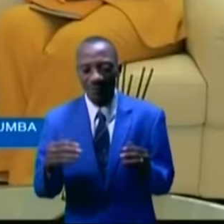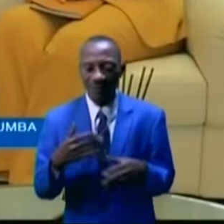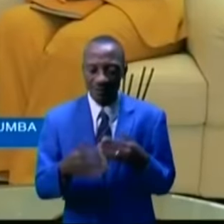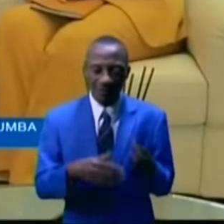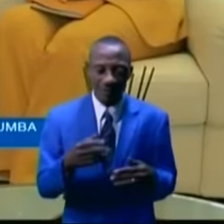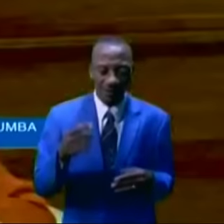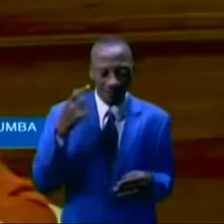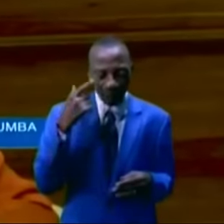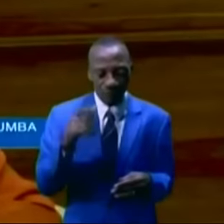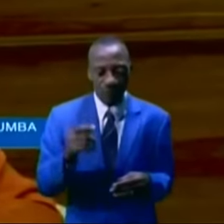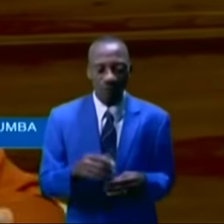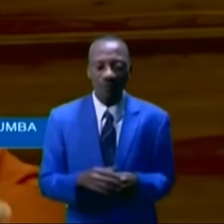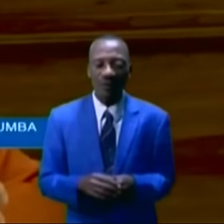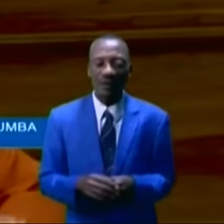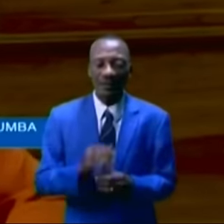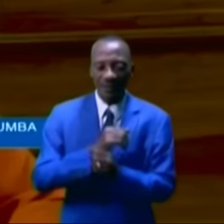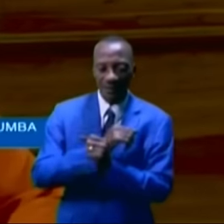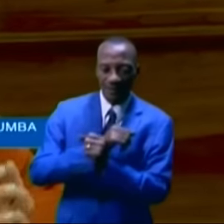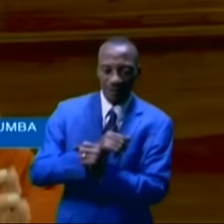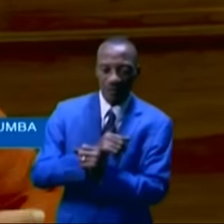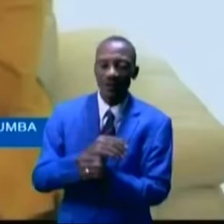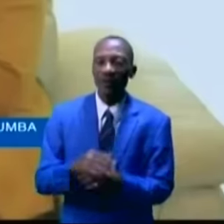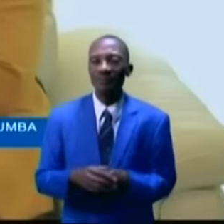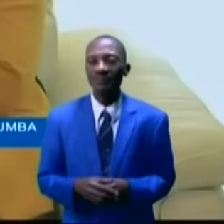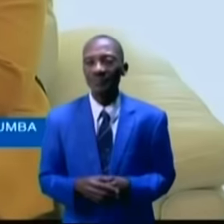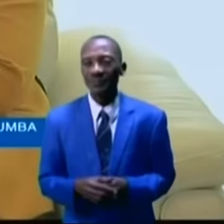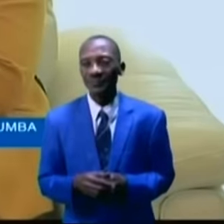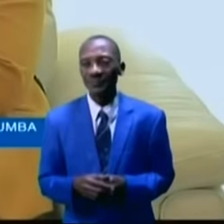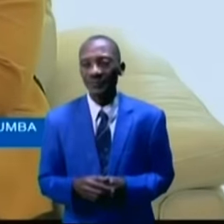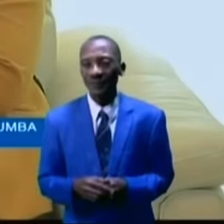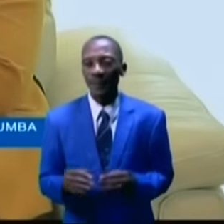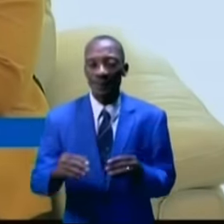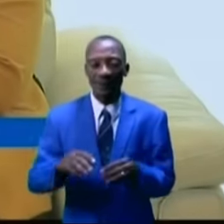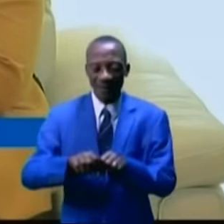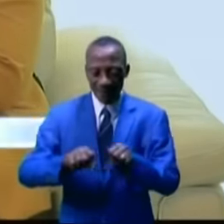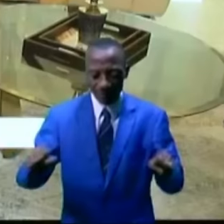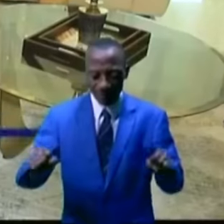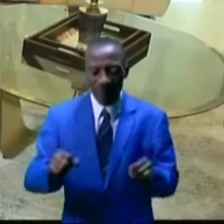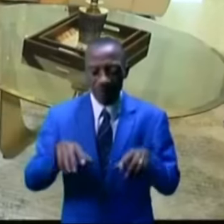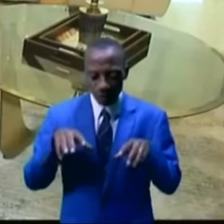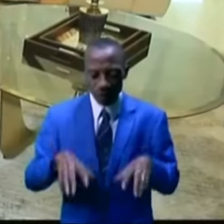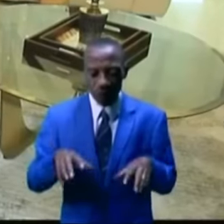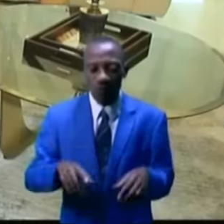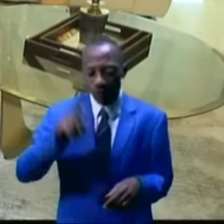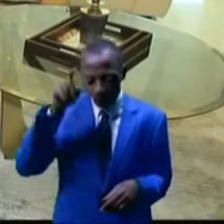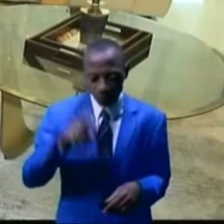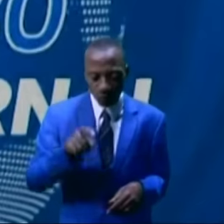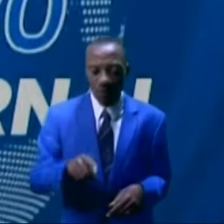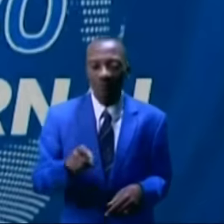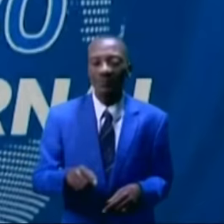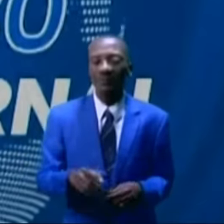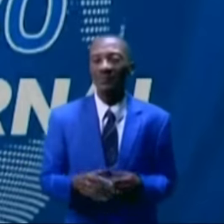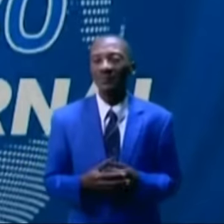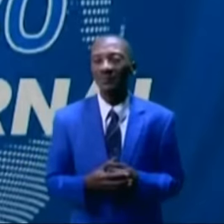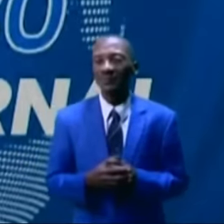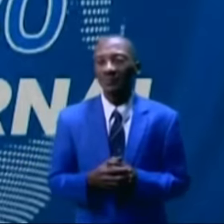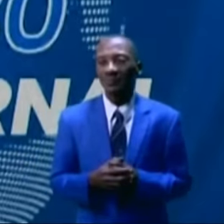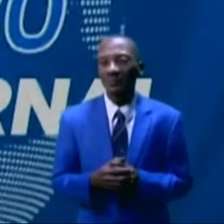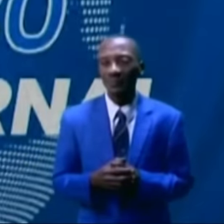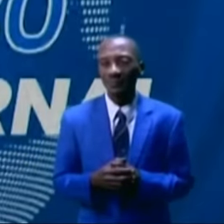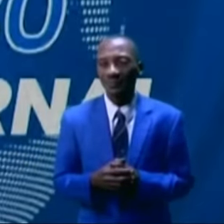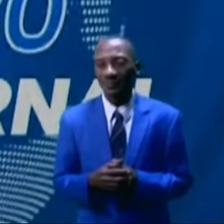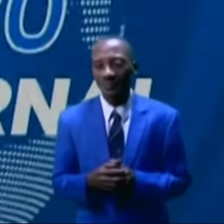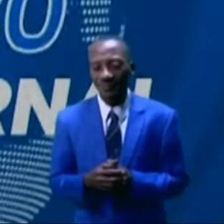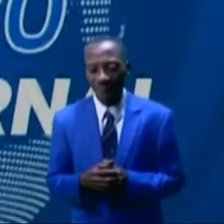Les Pays-Bas appuient des projets de stabilité de la RDC depuis plusieurs années. La ville